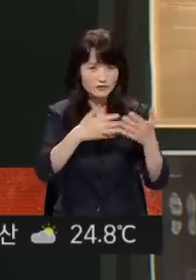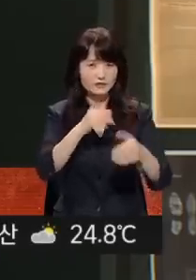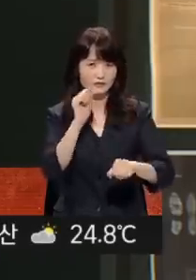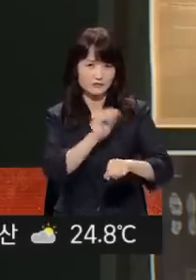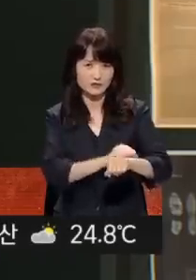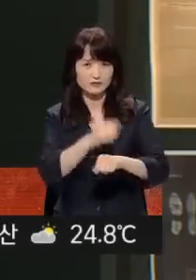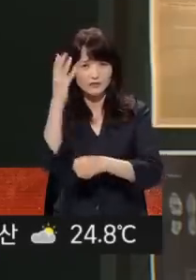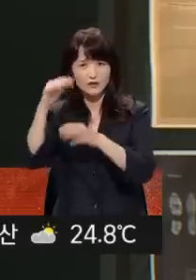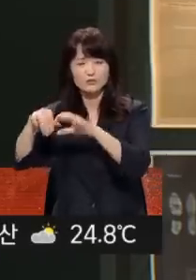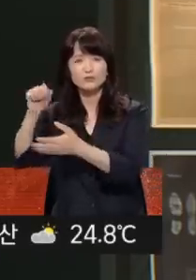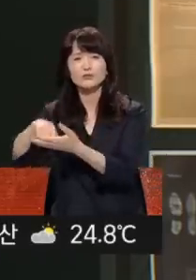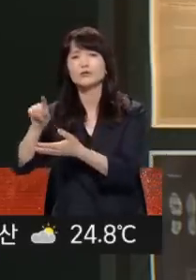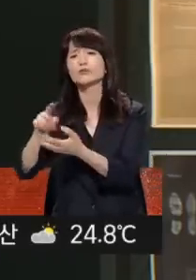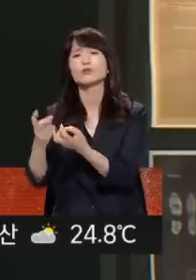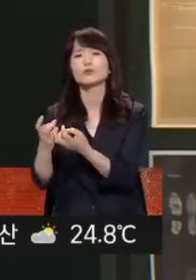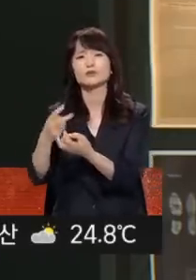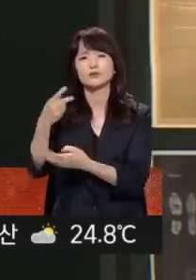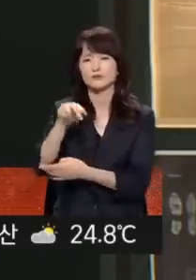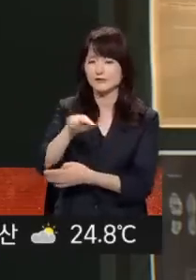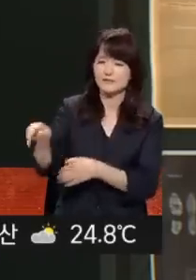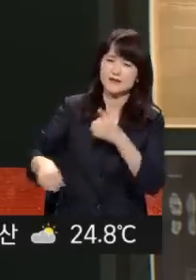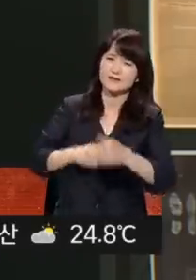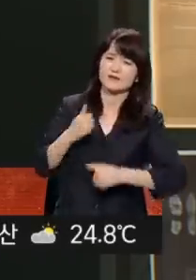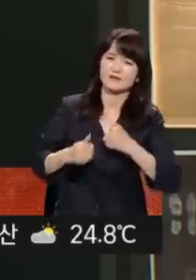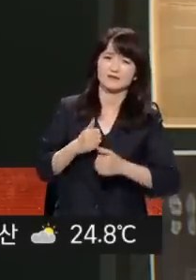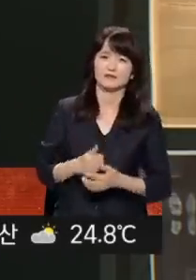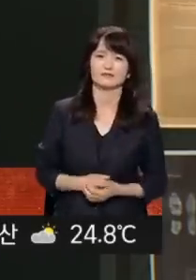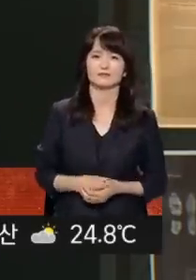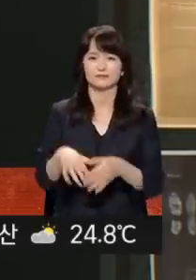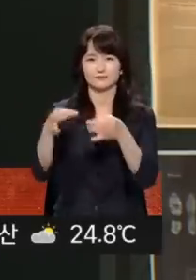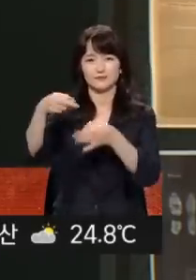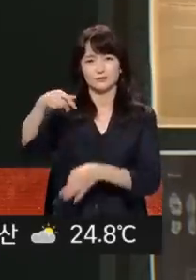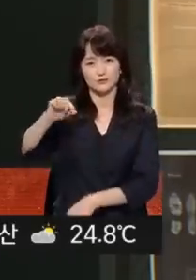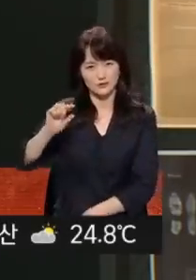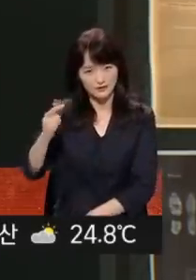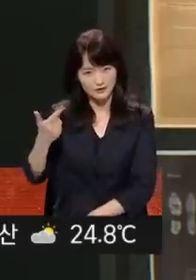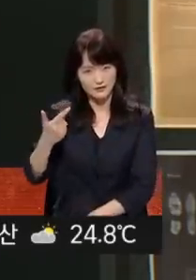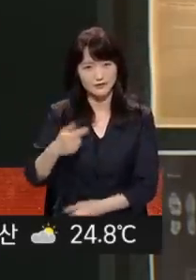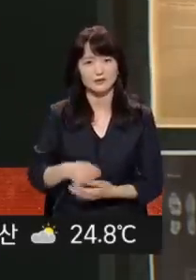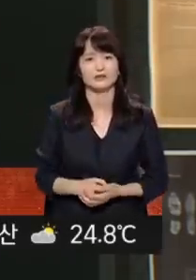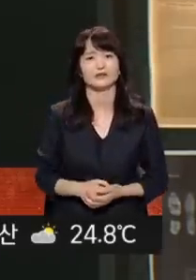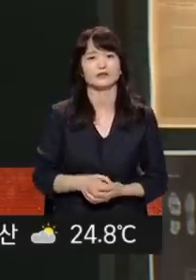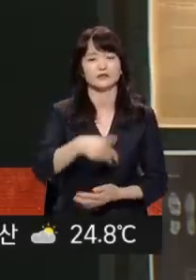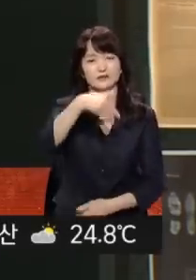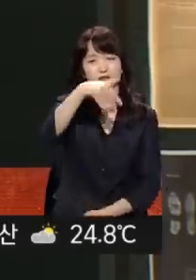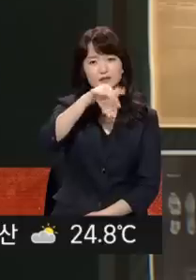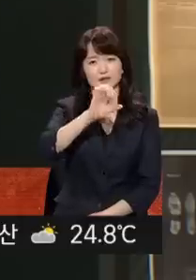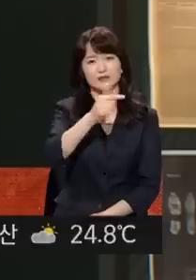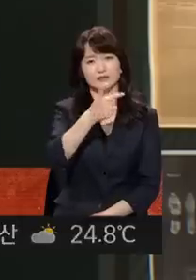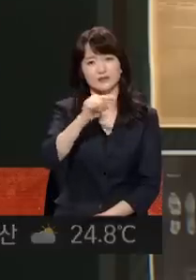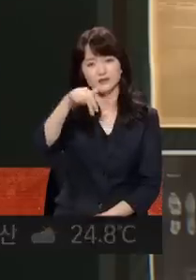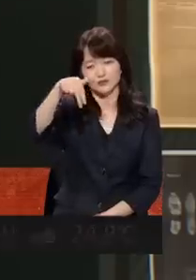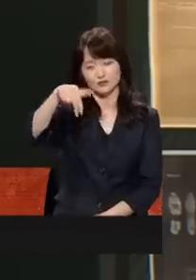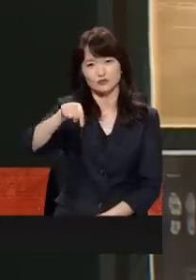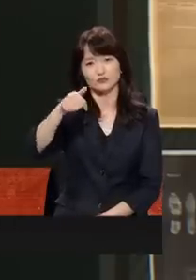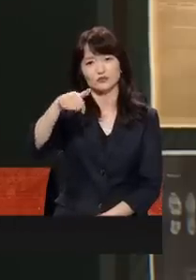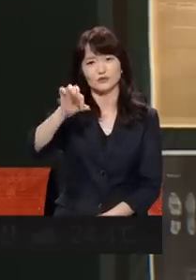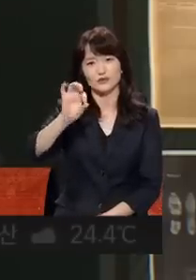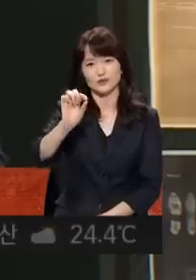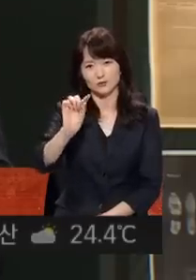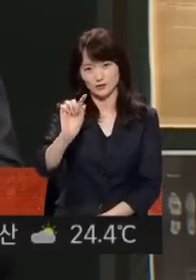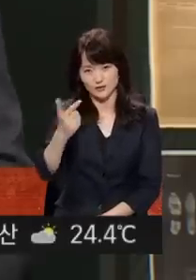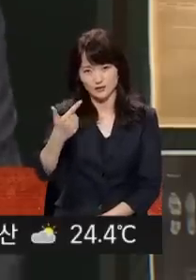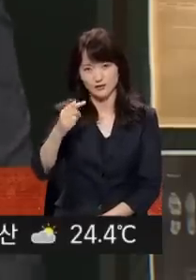판사들 정말 왜 이래요 살아보면 우라 통 터져서 미치겠어야 하신 김수자님 일리노이의 지나님 주창환 님